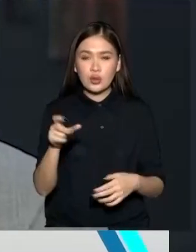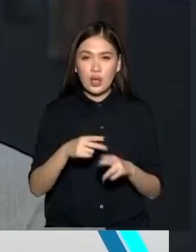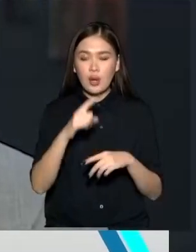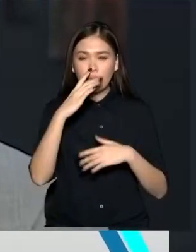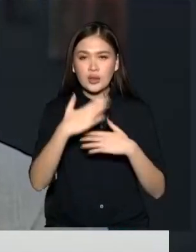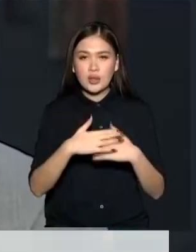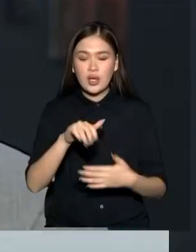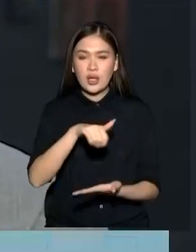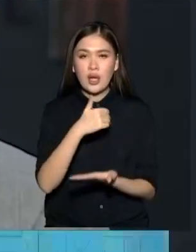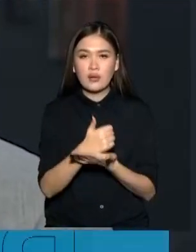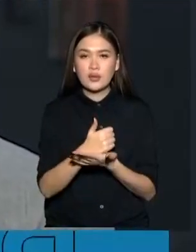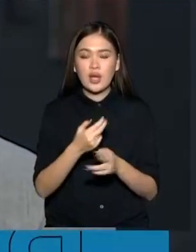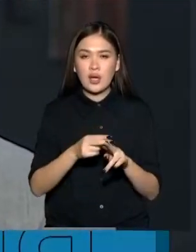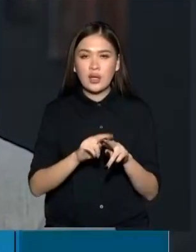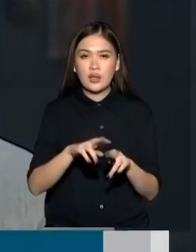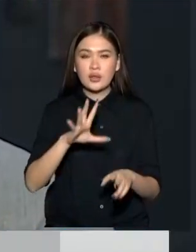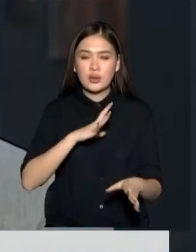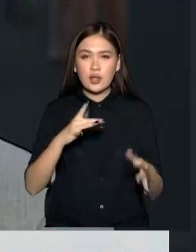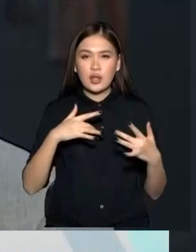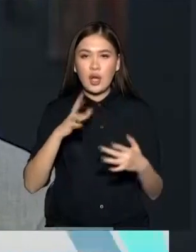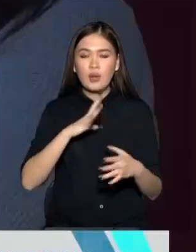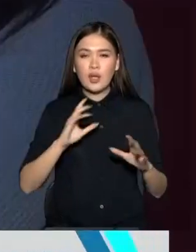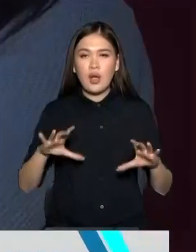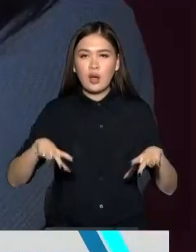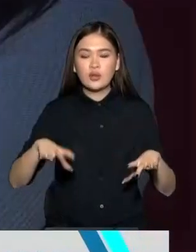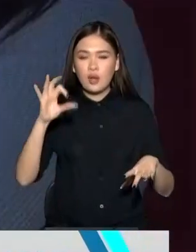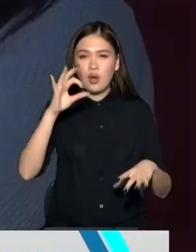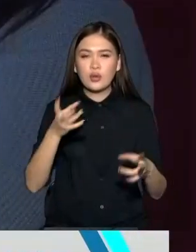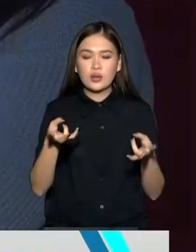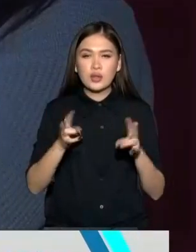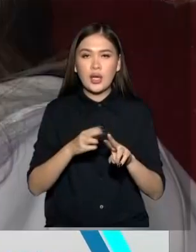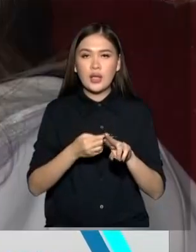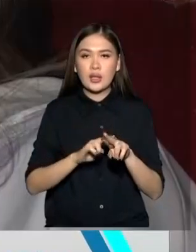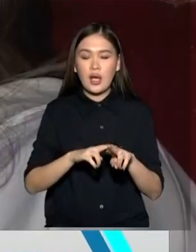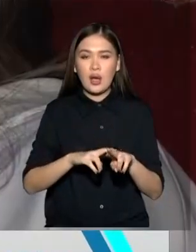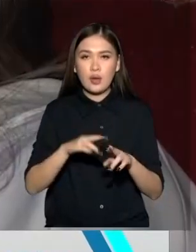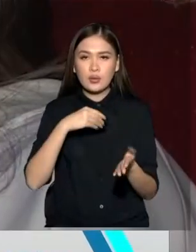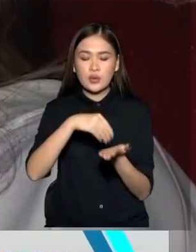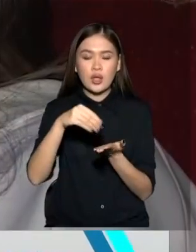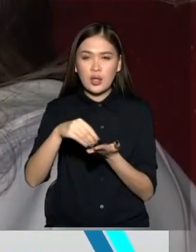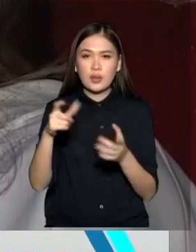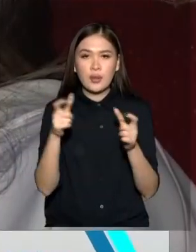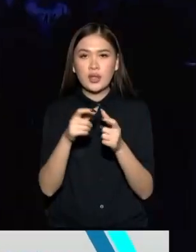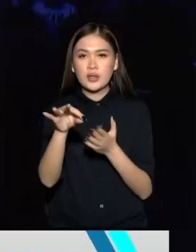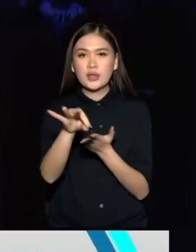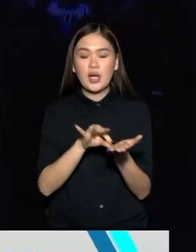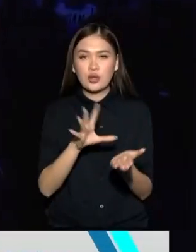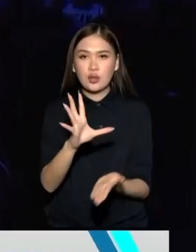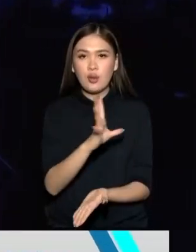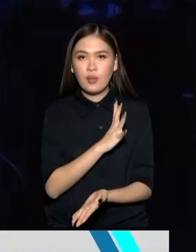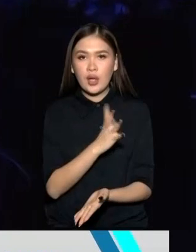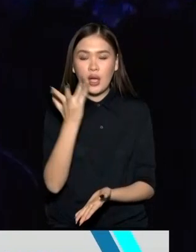близка главная героиня оказалась в инвалидном кресле после трагедии в семье столичные зрители раскупили билеты сразу как только они появились